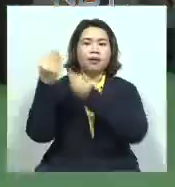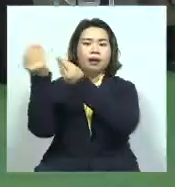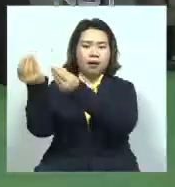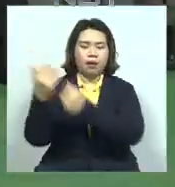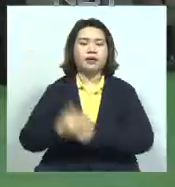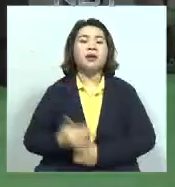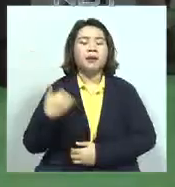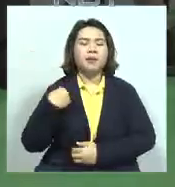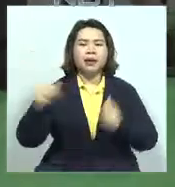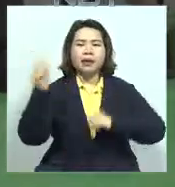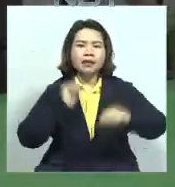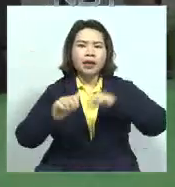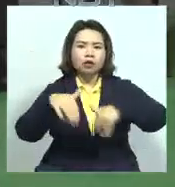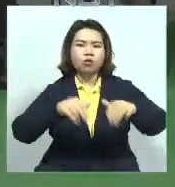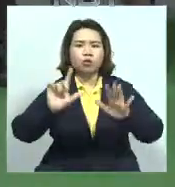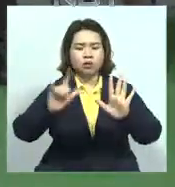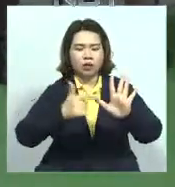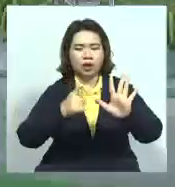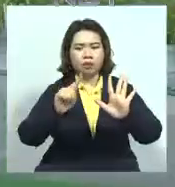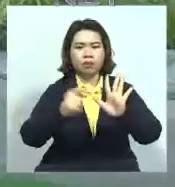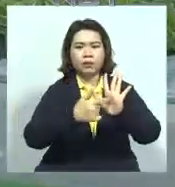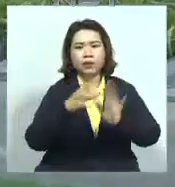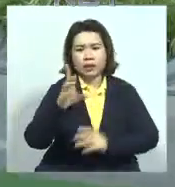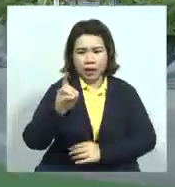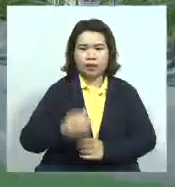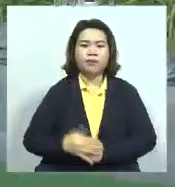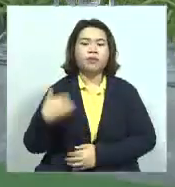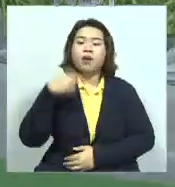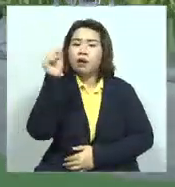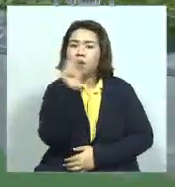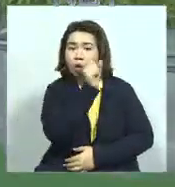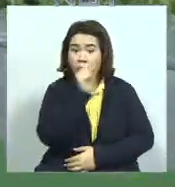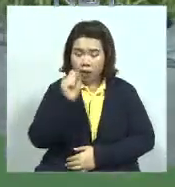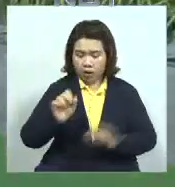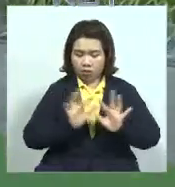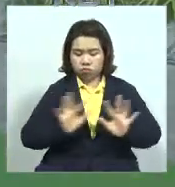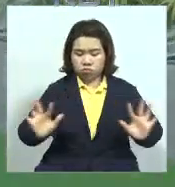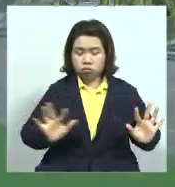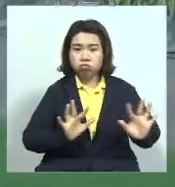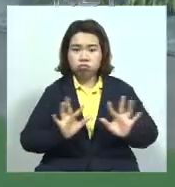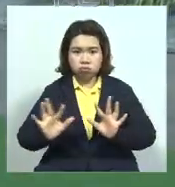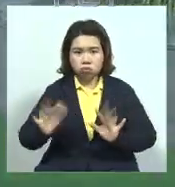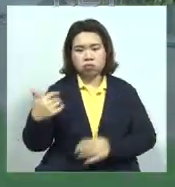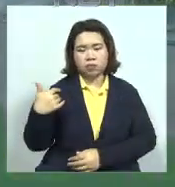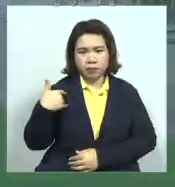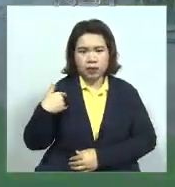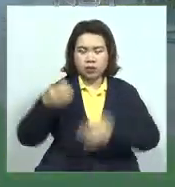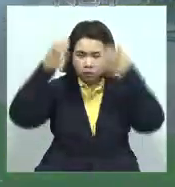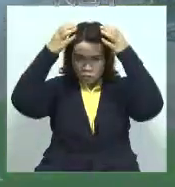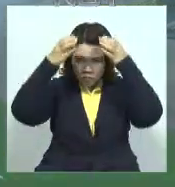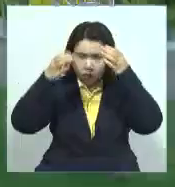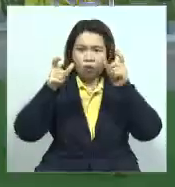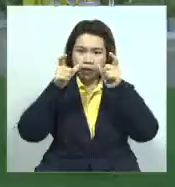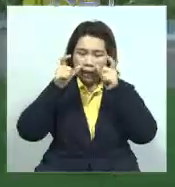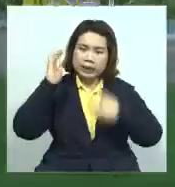ชุดถวายพระพรการร้องเพลงลูกทุ่งเทิดพระเกียรติประกอบจินตลีลา รวมถึงการแสดงโขนรามเกียรติ์